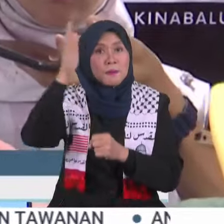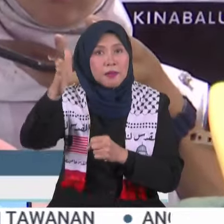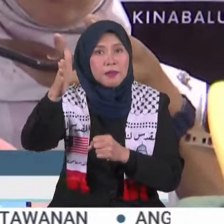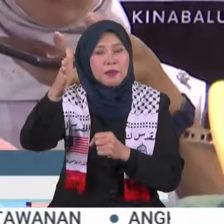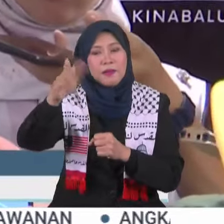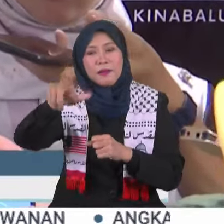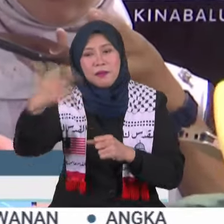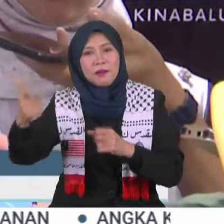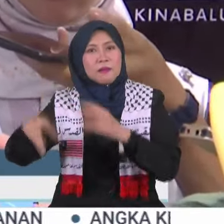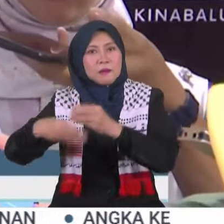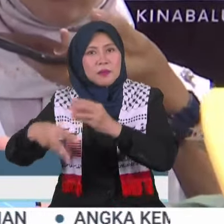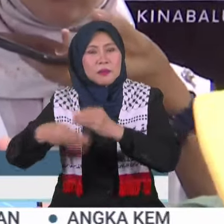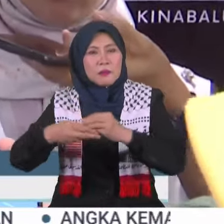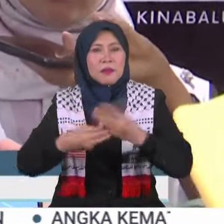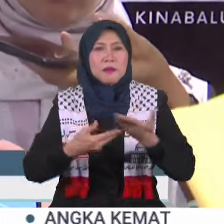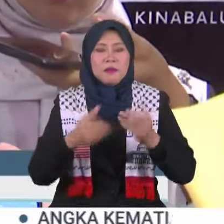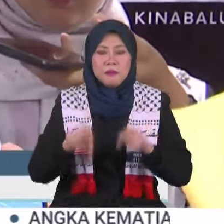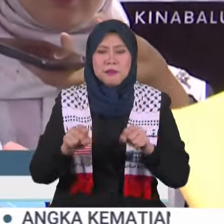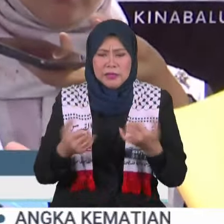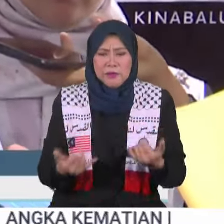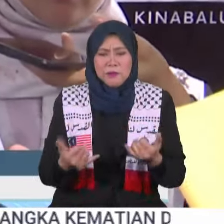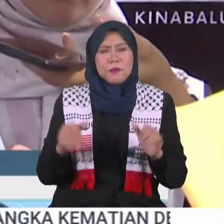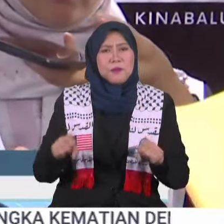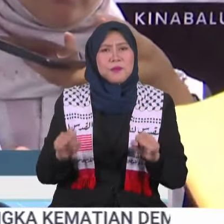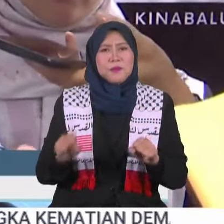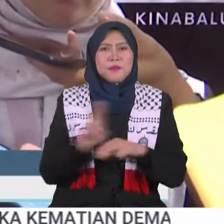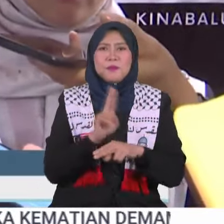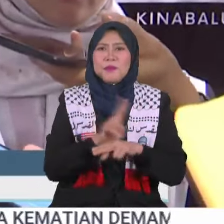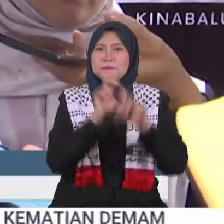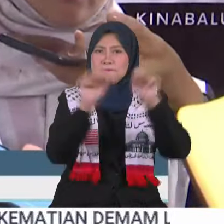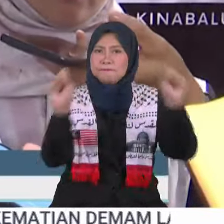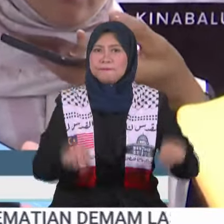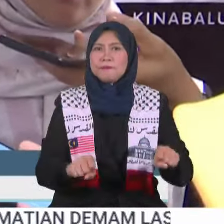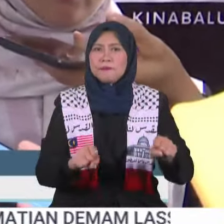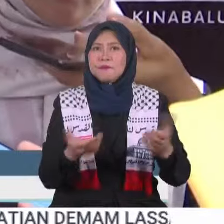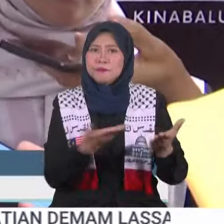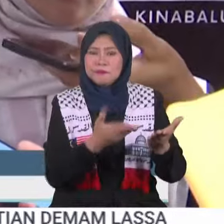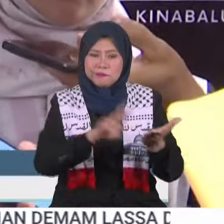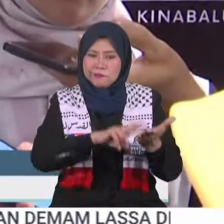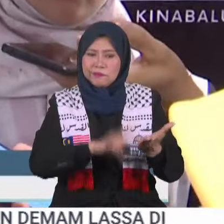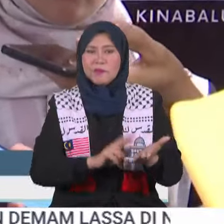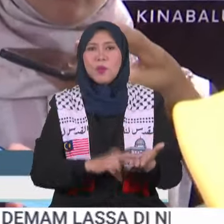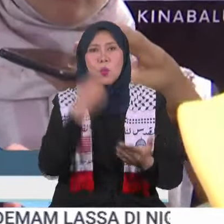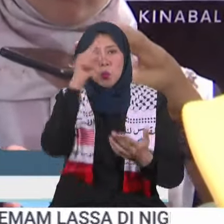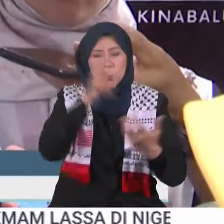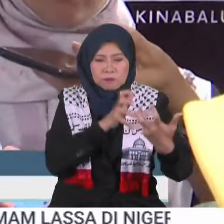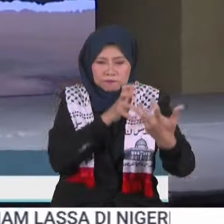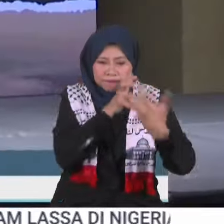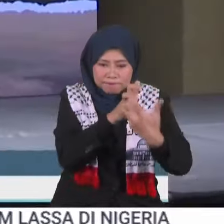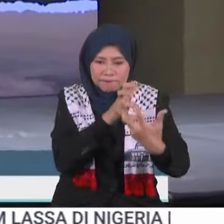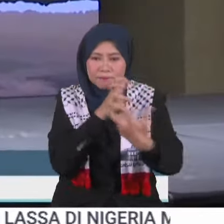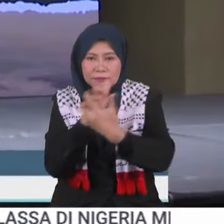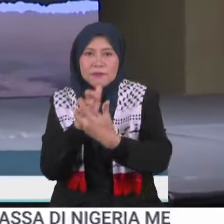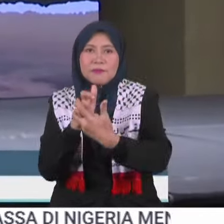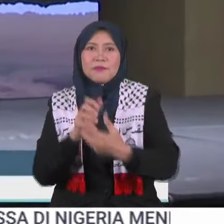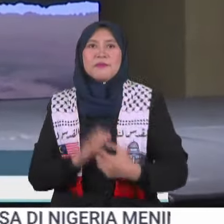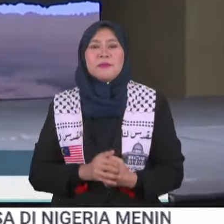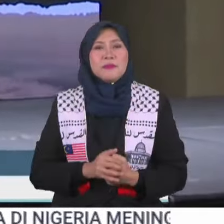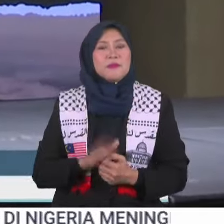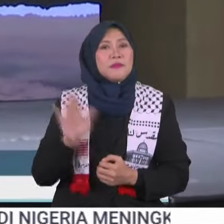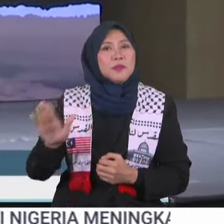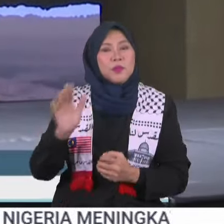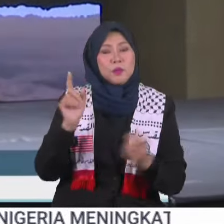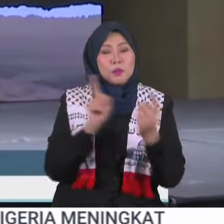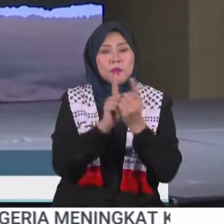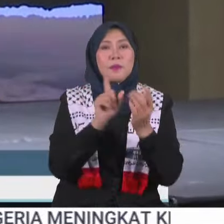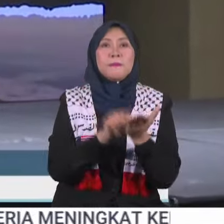kepada yang lain. Tapi mereka dah boleh gunakan sistem ini untuk membiasakannya. Beliau ditemui media